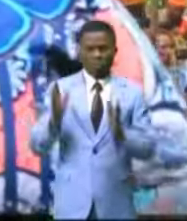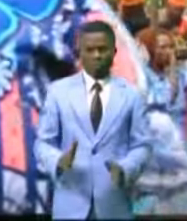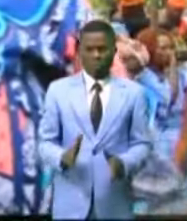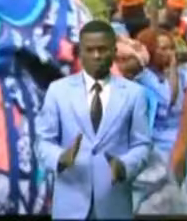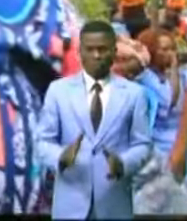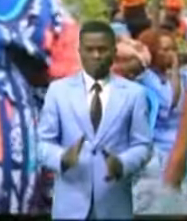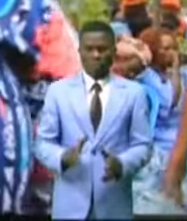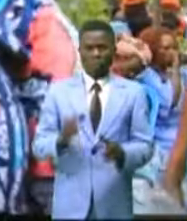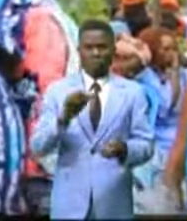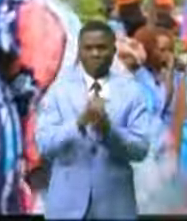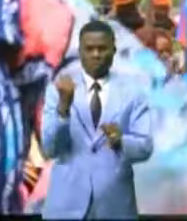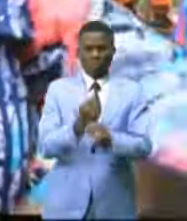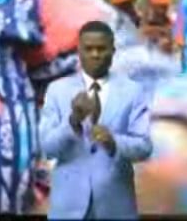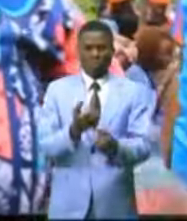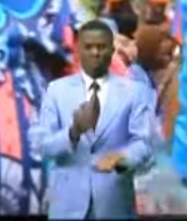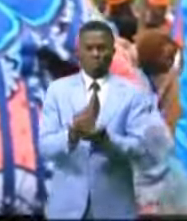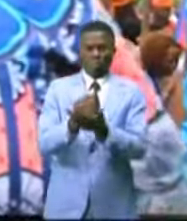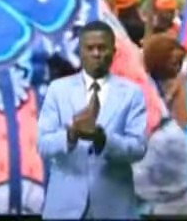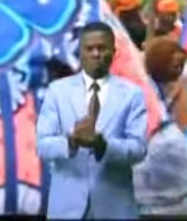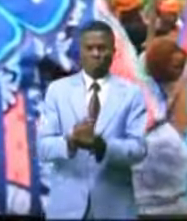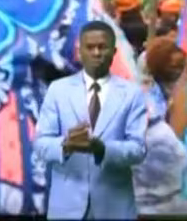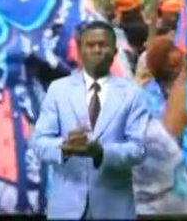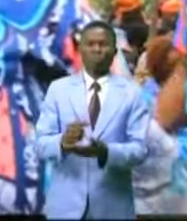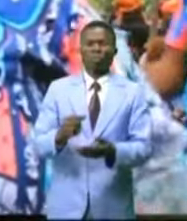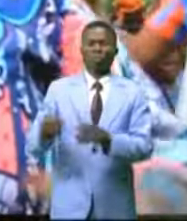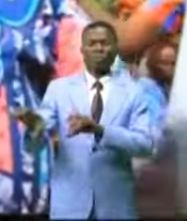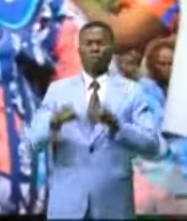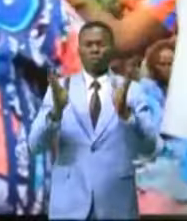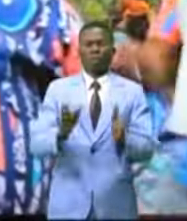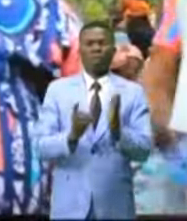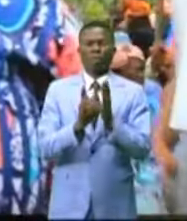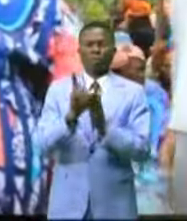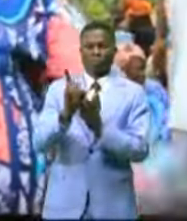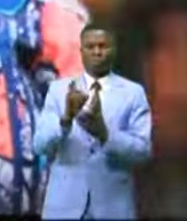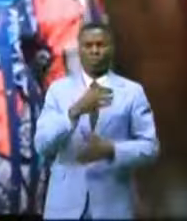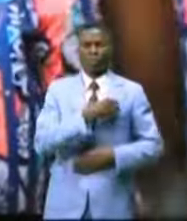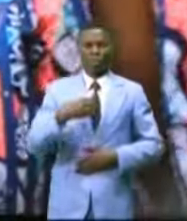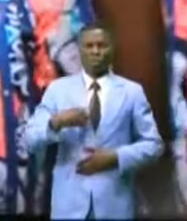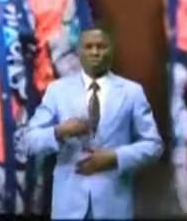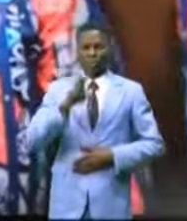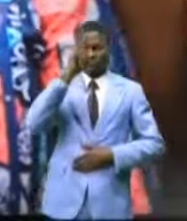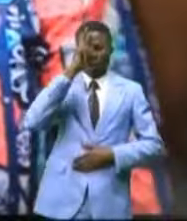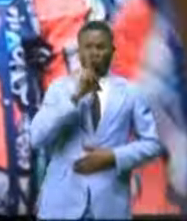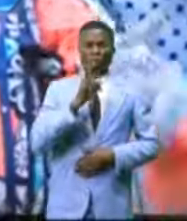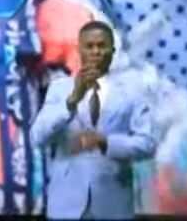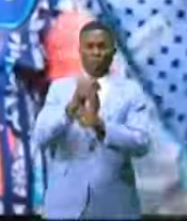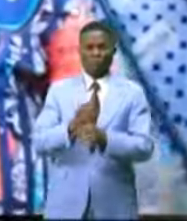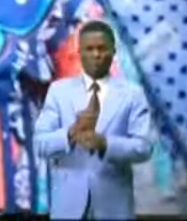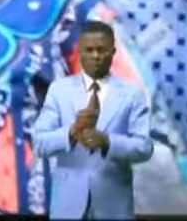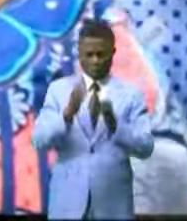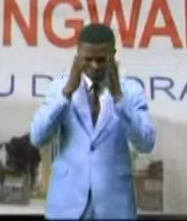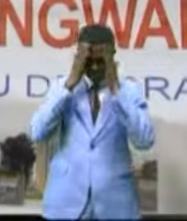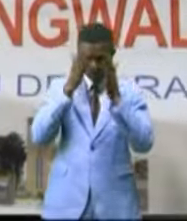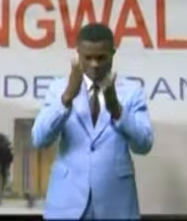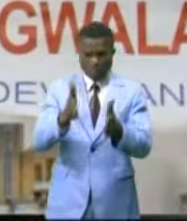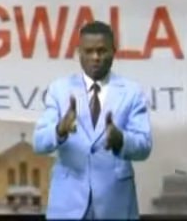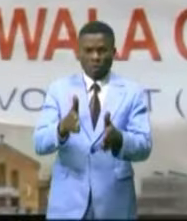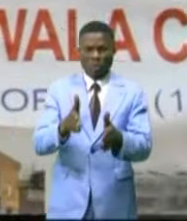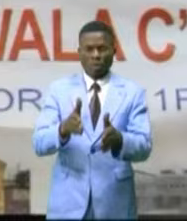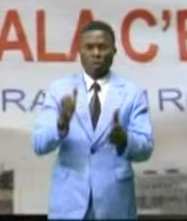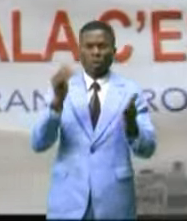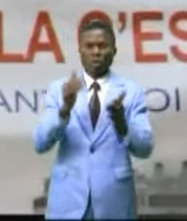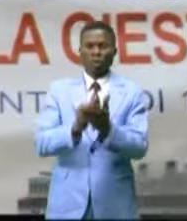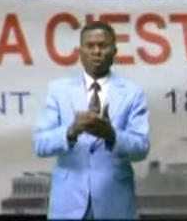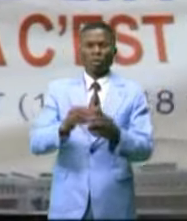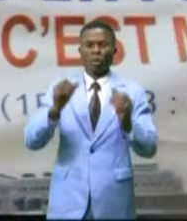ce processus qui ferait d'elles des actrices de développement les femmes veuv bénéficie d'une attention particulière au regard de leur